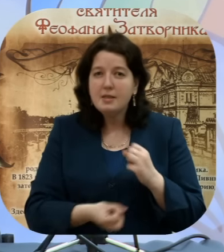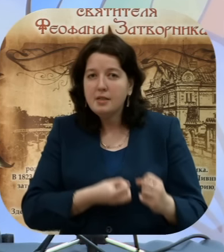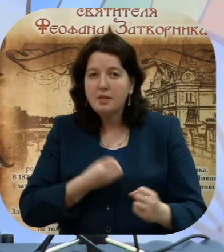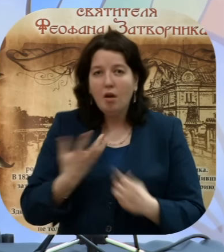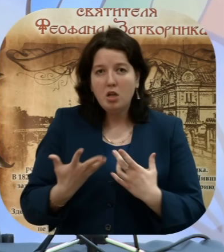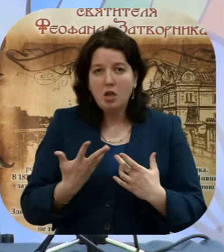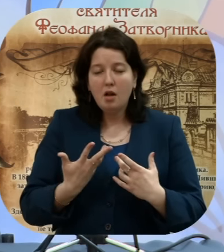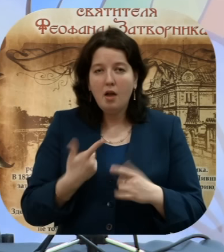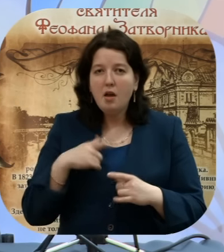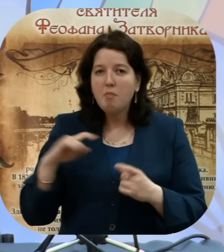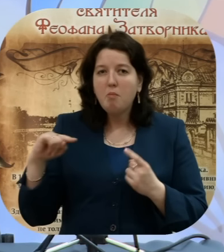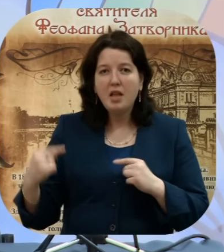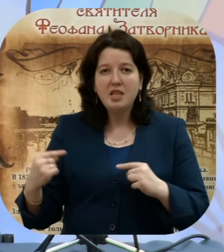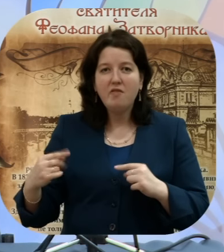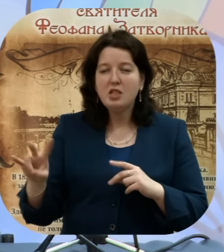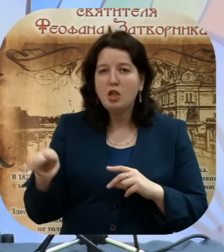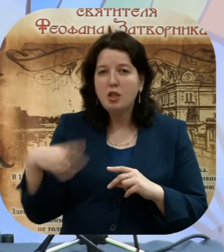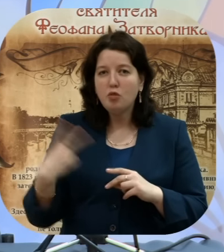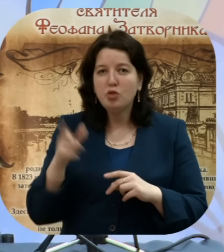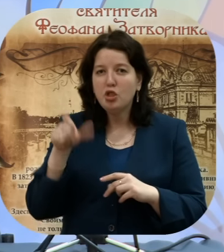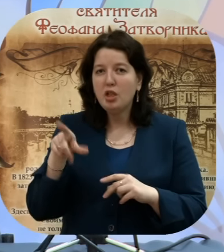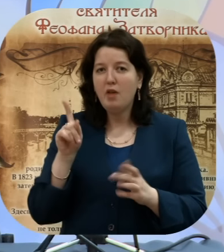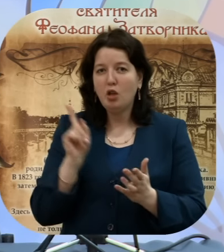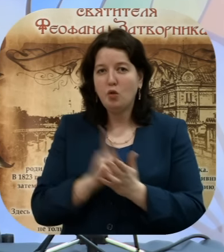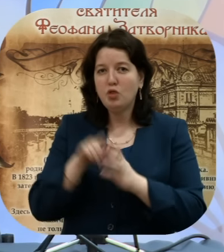Не протився, прекрати, перестань,